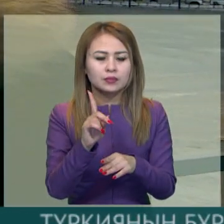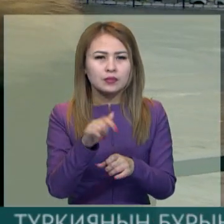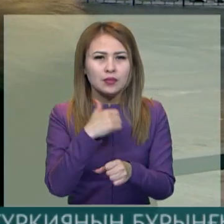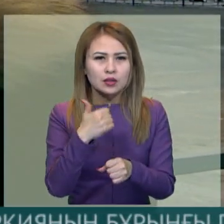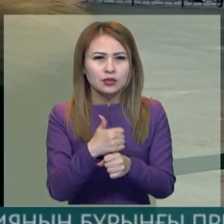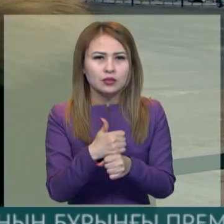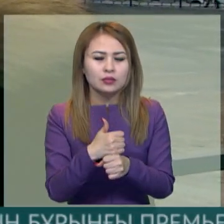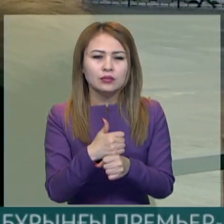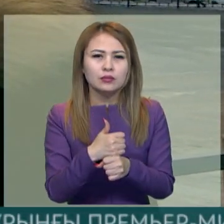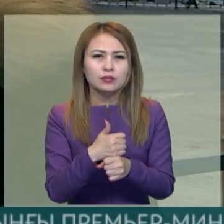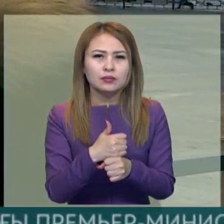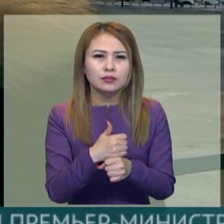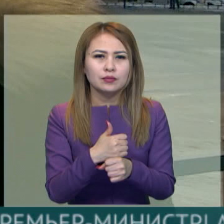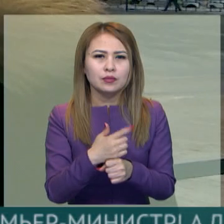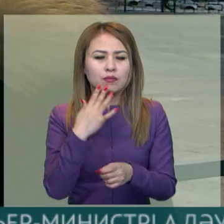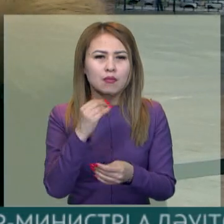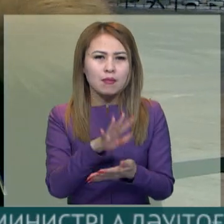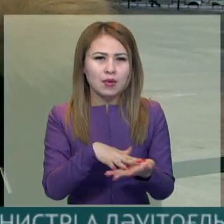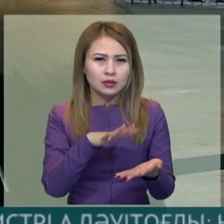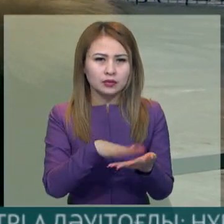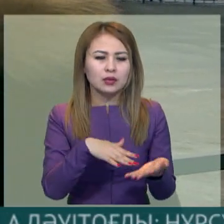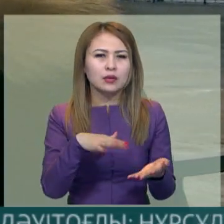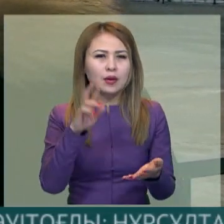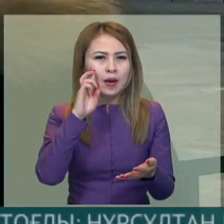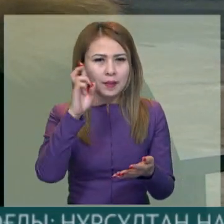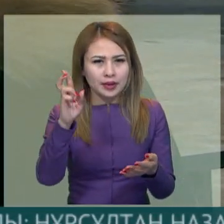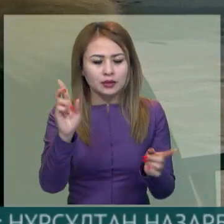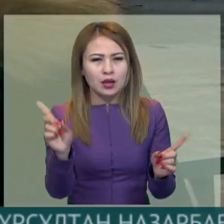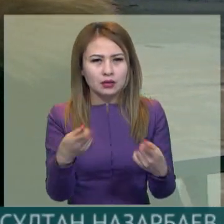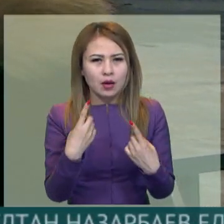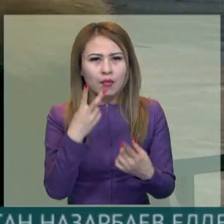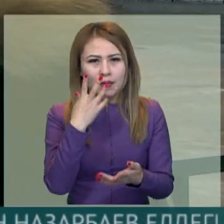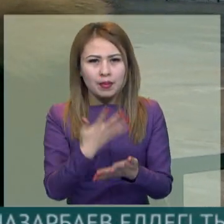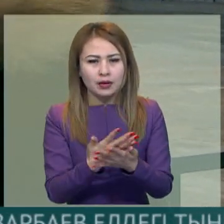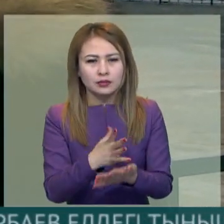Әрі қарай мемлекетіміздің дамуына өз үлесін қоса береді деп ойлаймын.